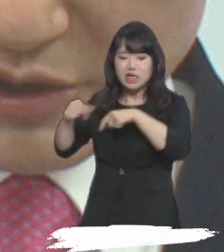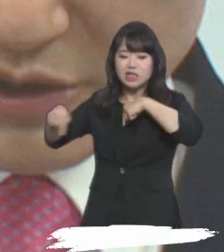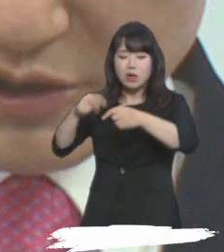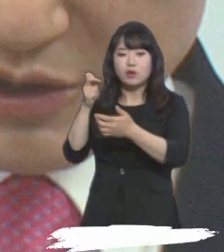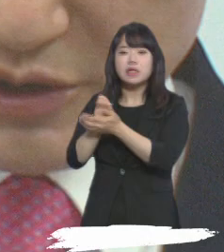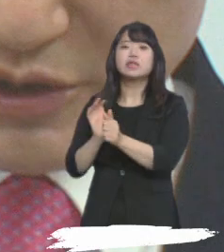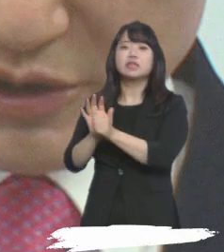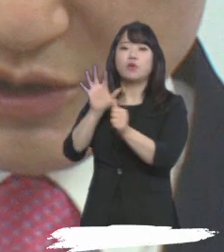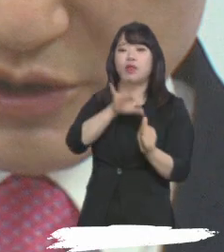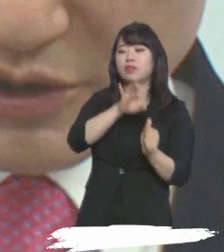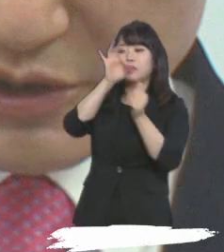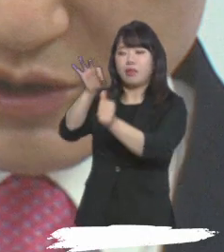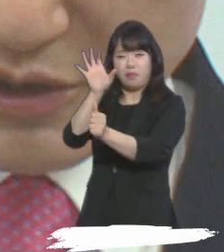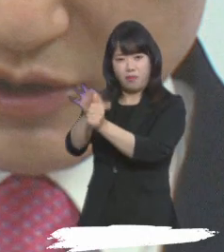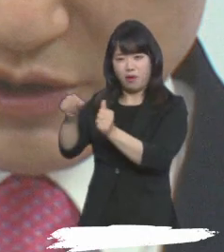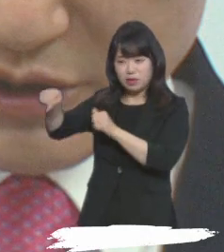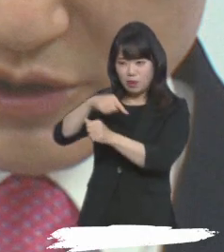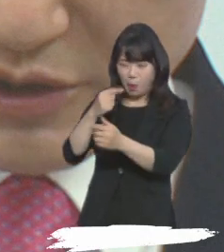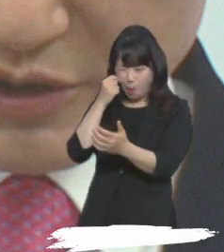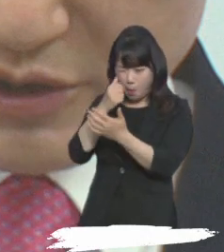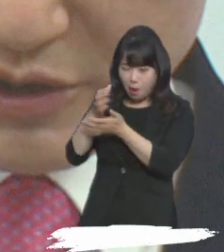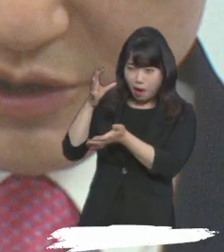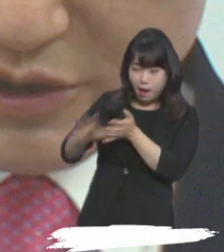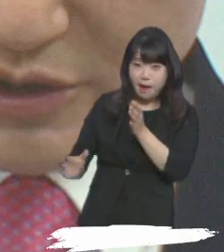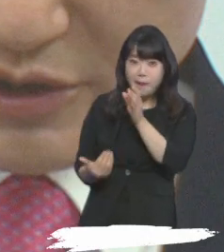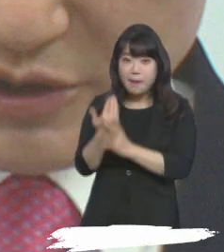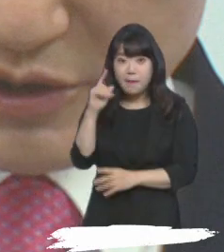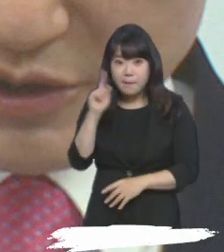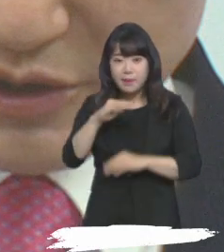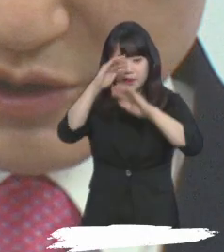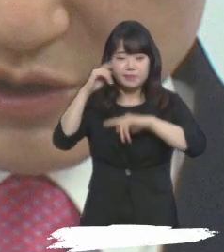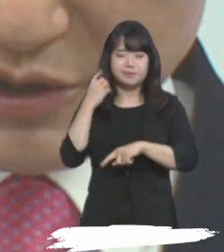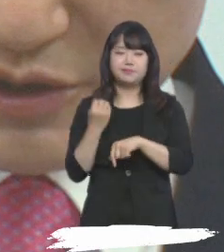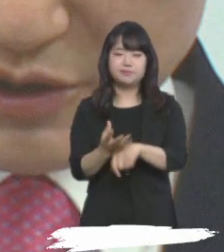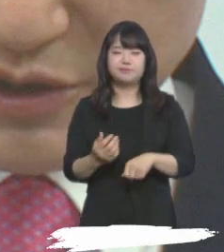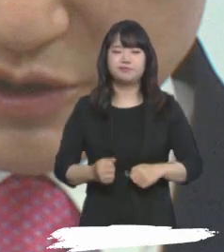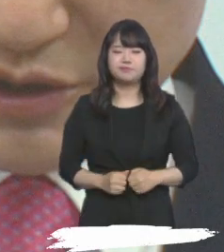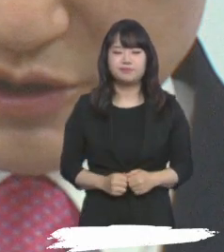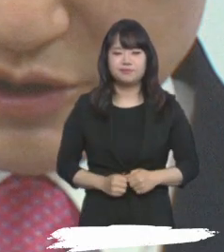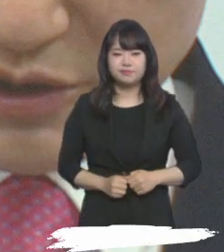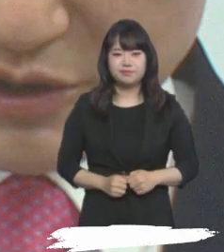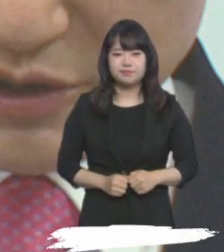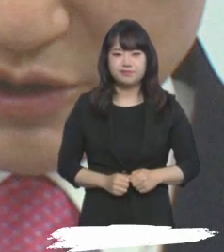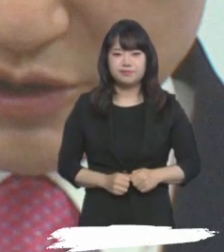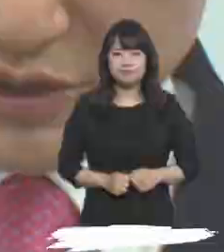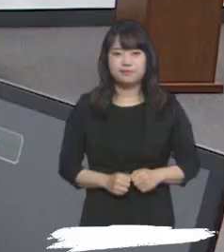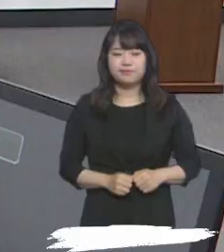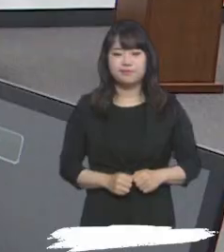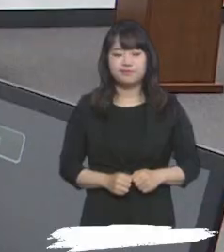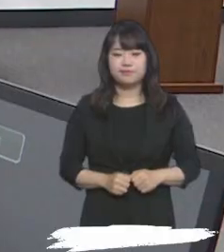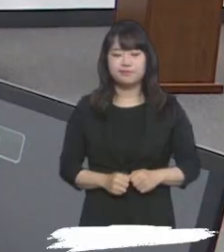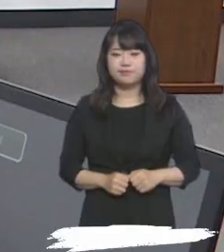정책지원관을 채용해놓고 이례적인 상황이 연출된 곳이 있습니다. 강혜진 기자가 취재했습니다.